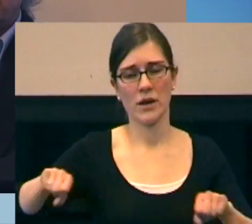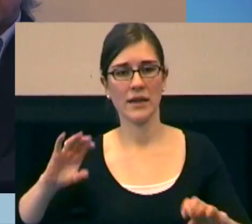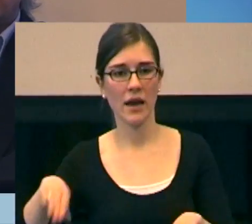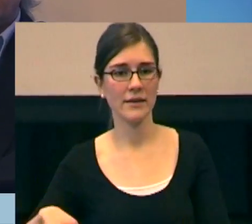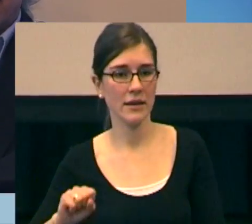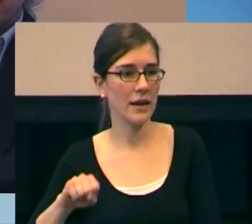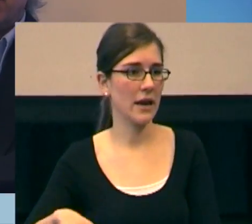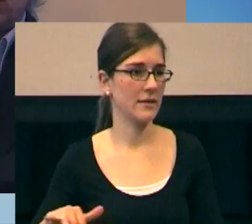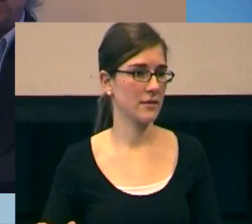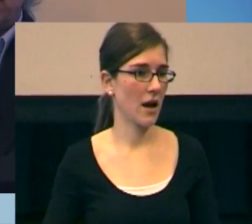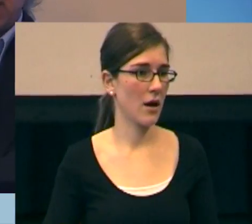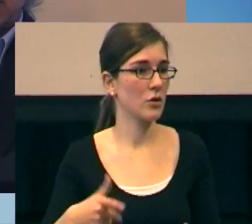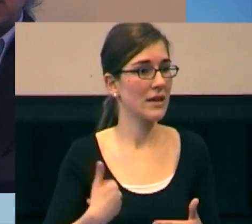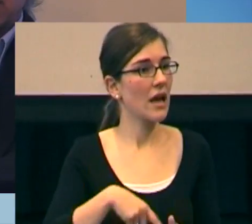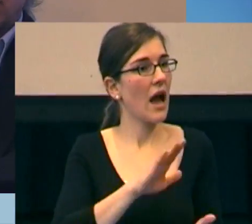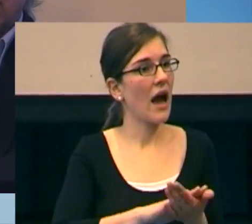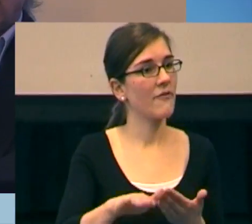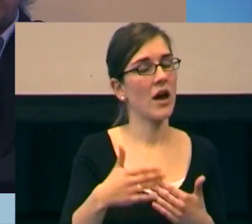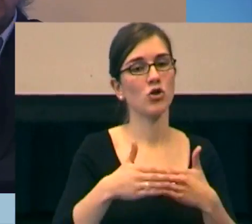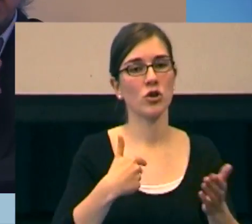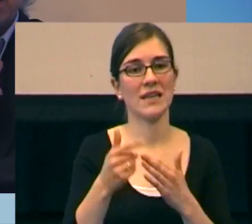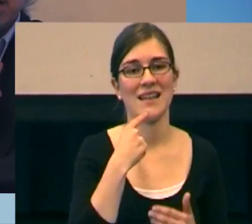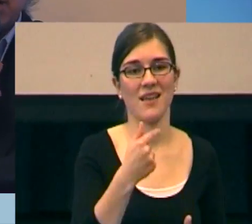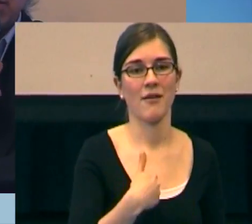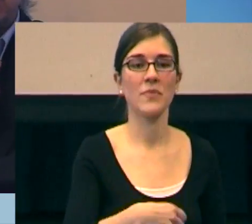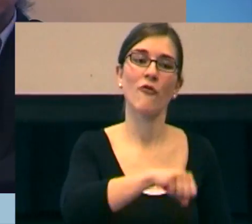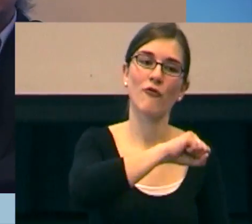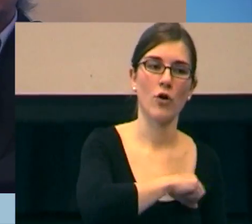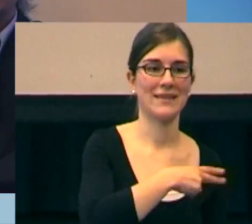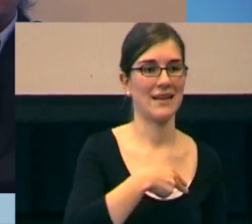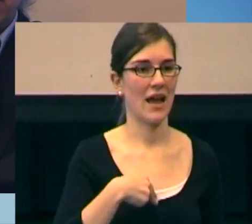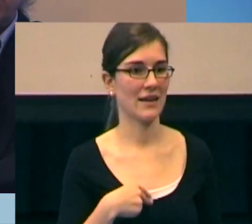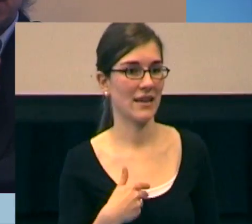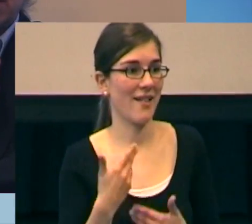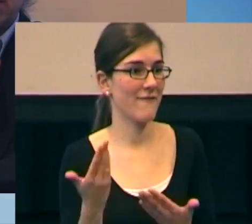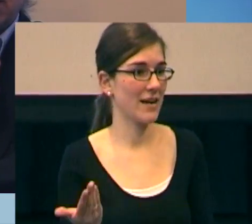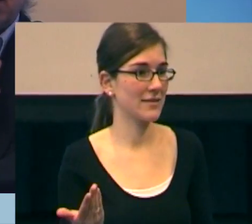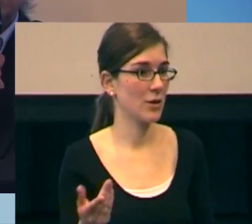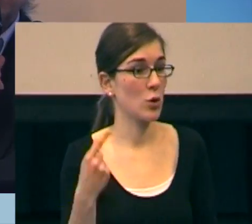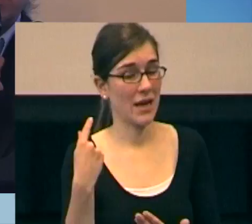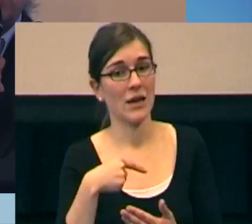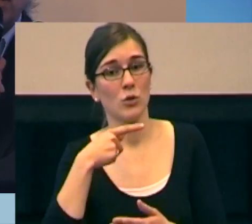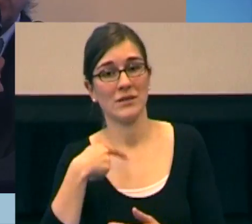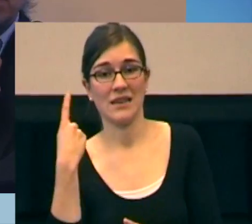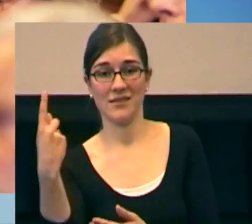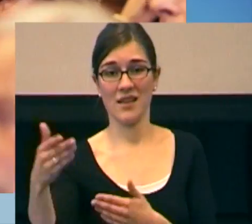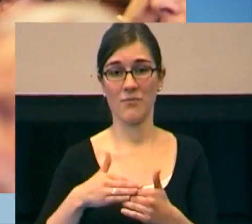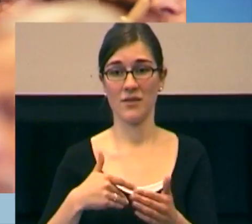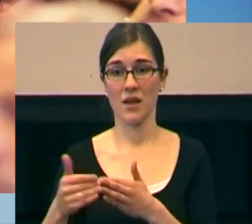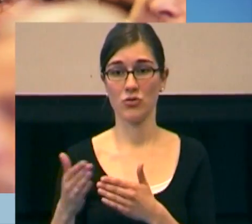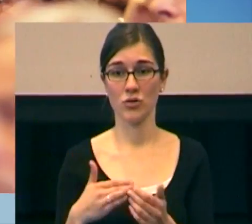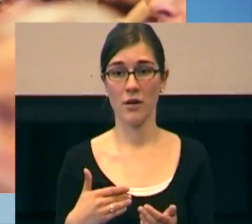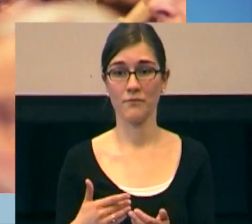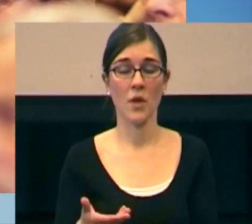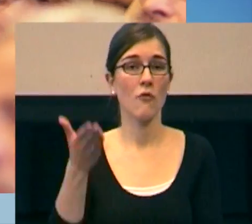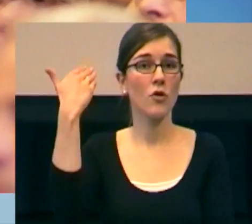sage ihm was für Vor- und für Nachteile sein können und dann muss der Patient entscheiden das ist teilweise viel schwieriger als es vielleicht früher vor 20 vor